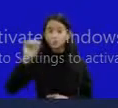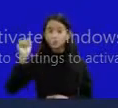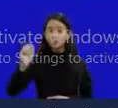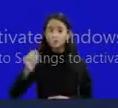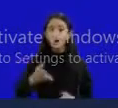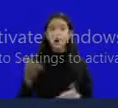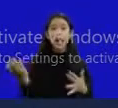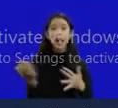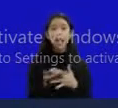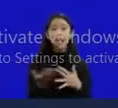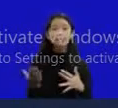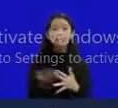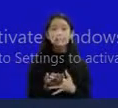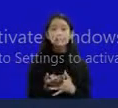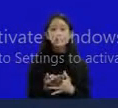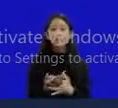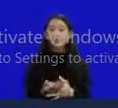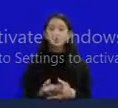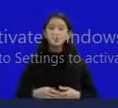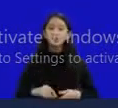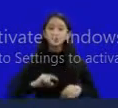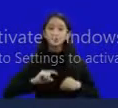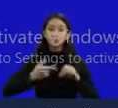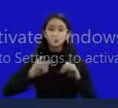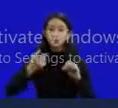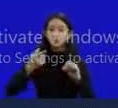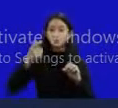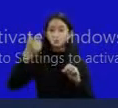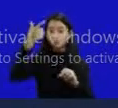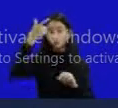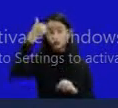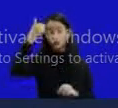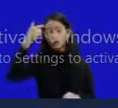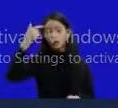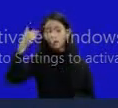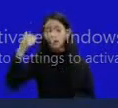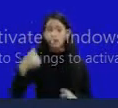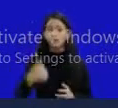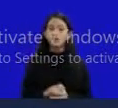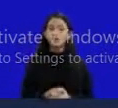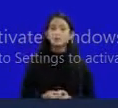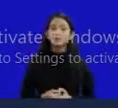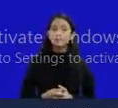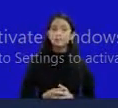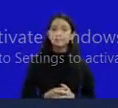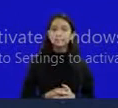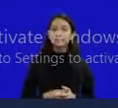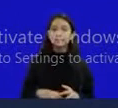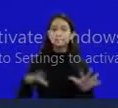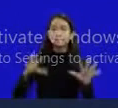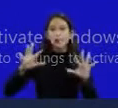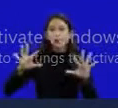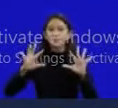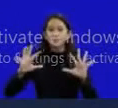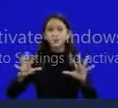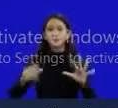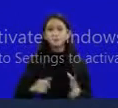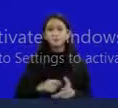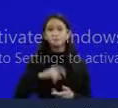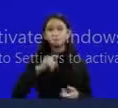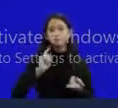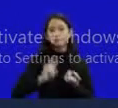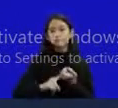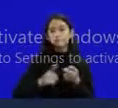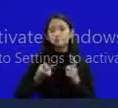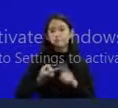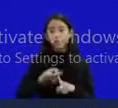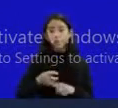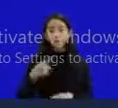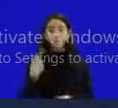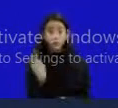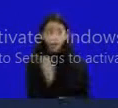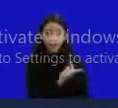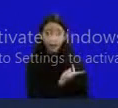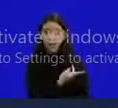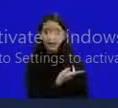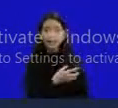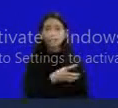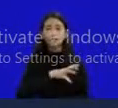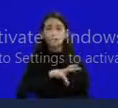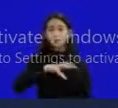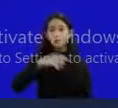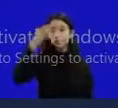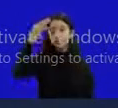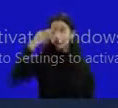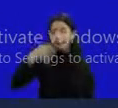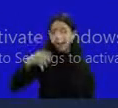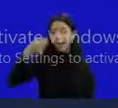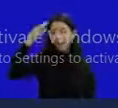akses terhadap sumber belajar atau kemudahan belajar dari rumah banyak sekali teman-teman kita daerah-daerah jadi sekitar